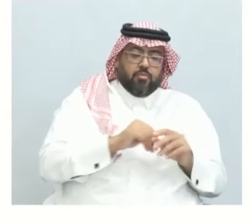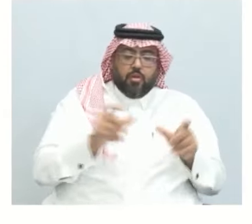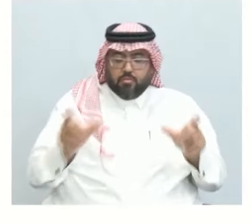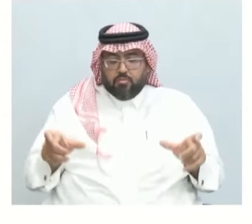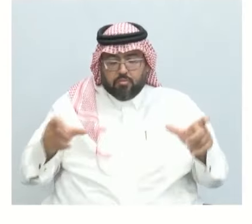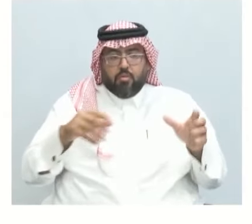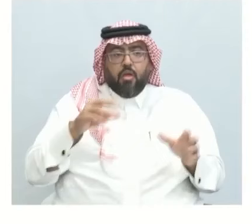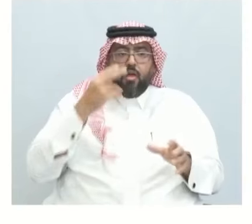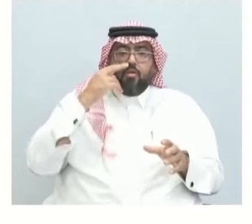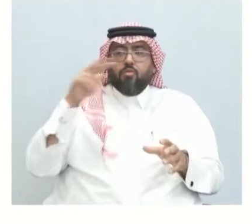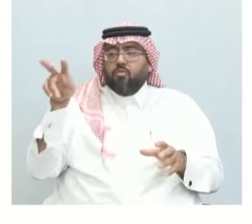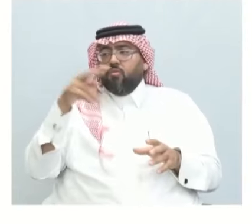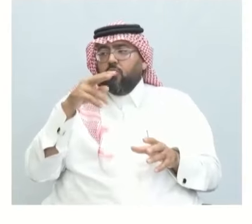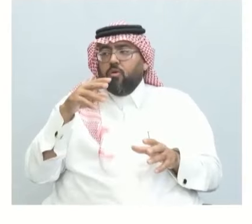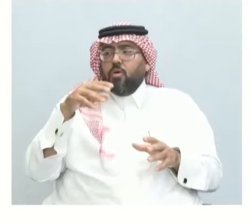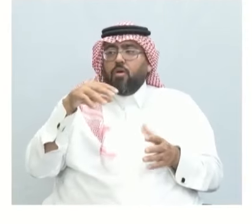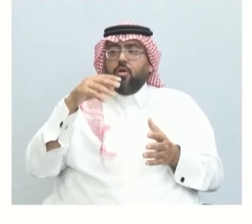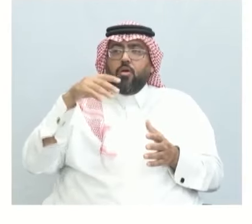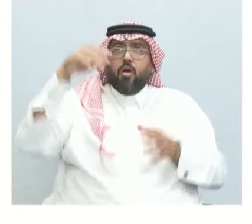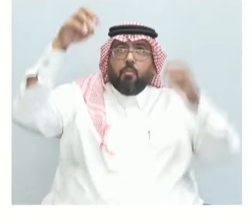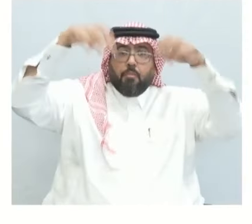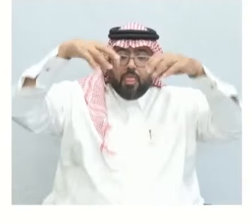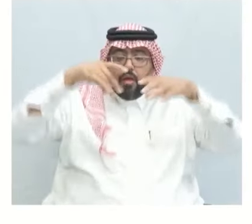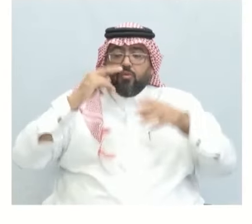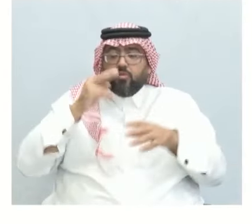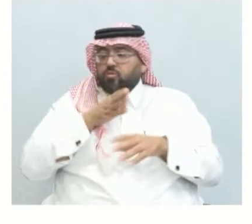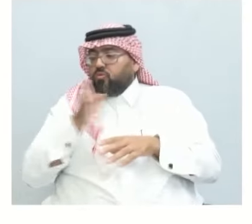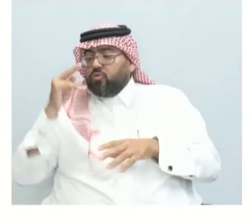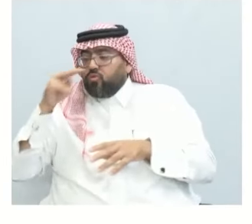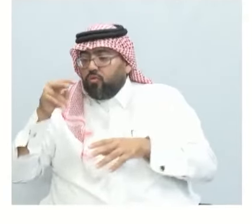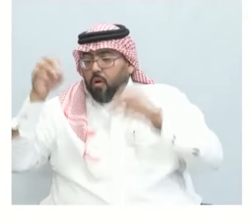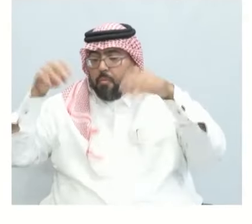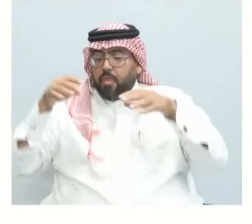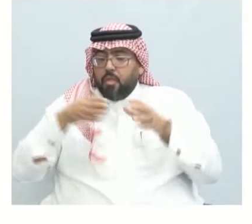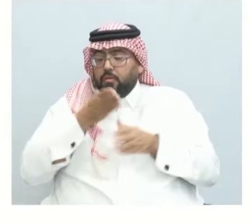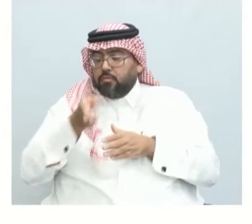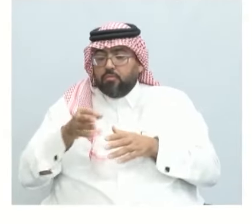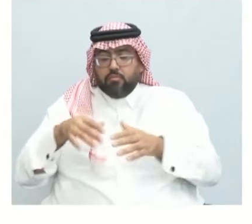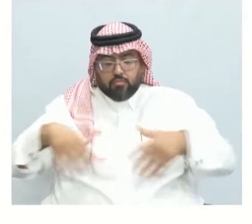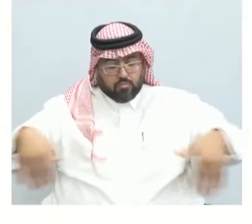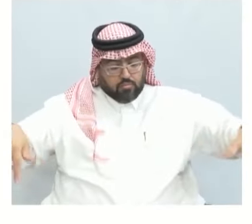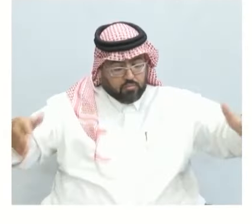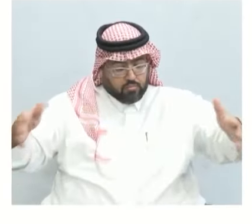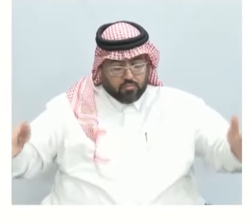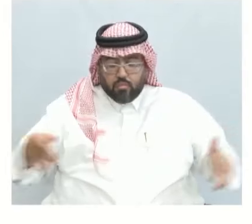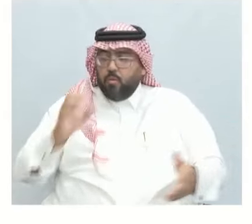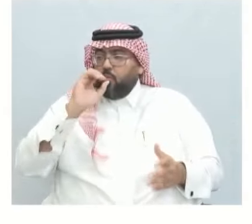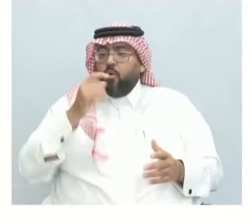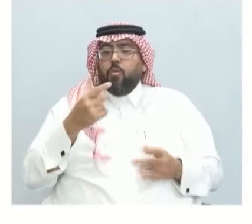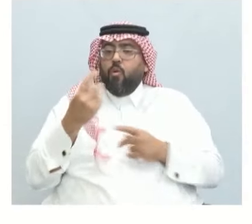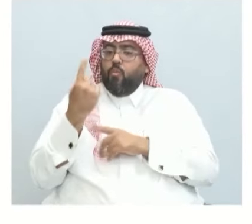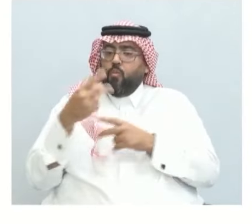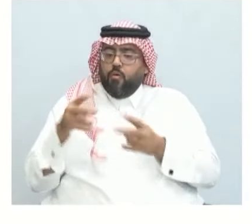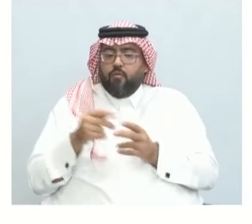مواقع السحاب المقصود ب المواقع التي تسقط فيها الامطار فلا يرعى غريب حماها ولا يرد مائهم الا باذنه